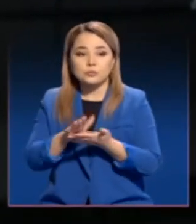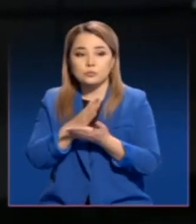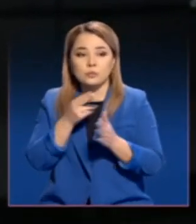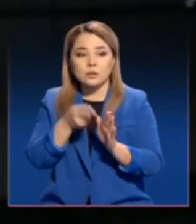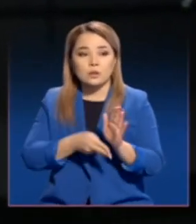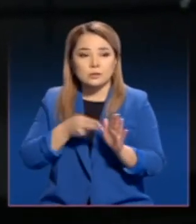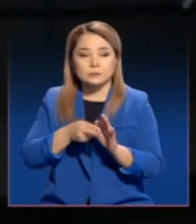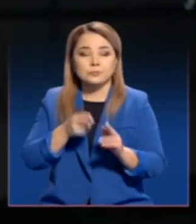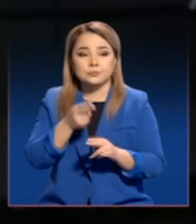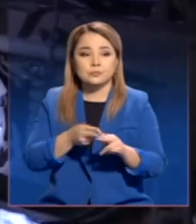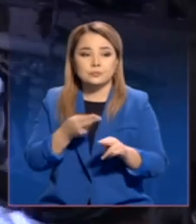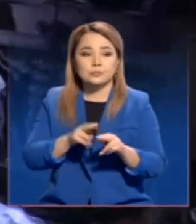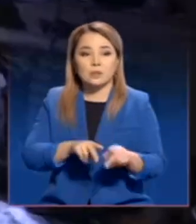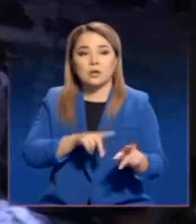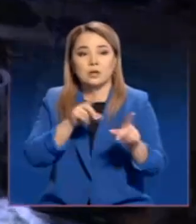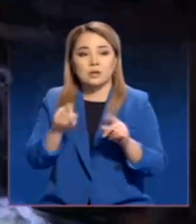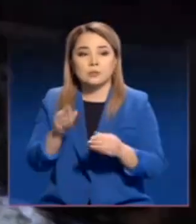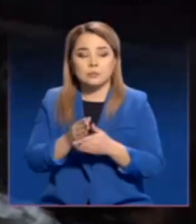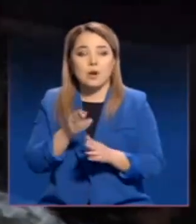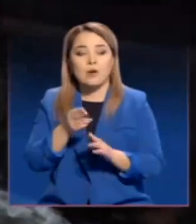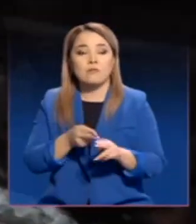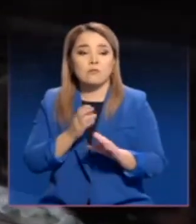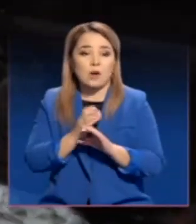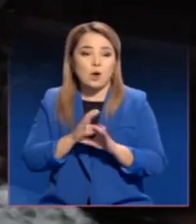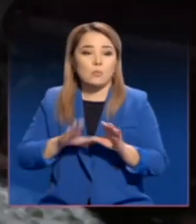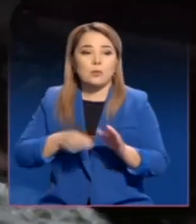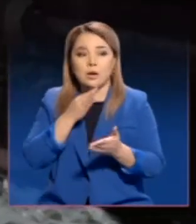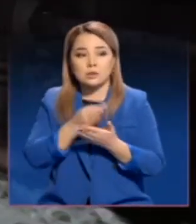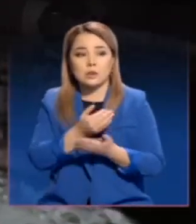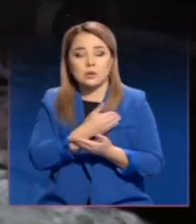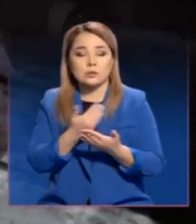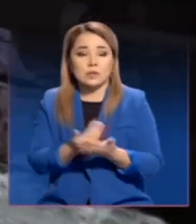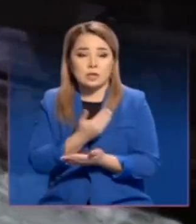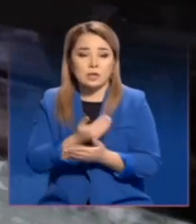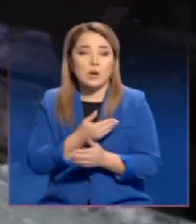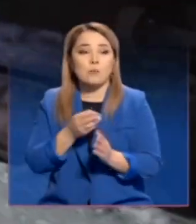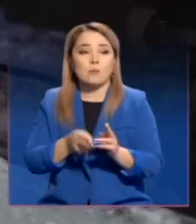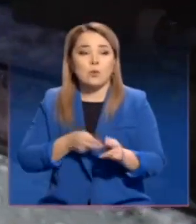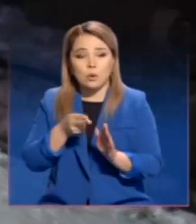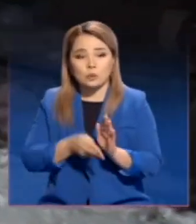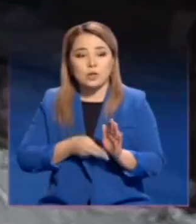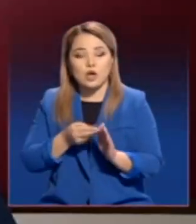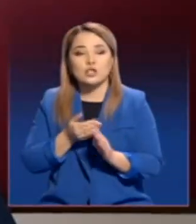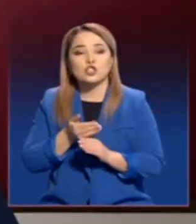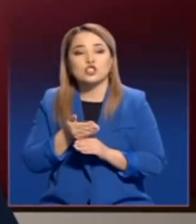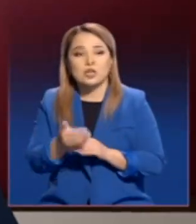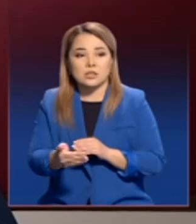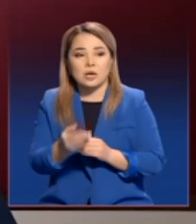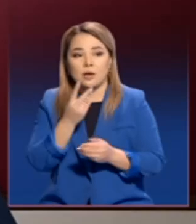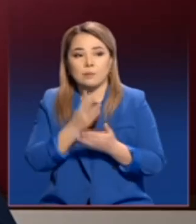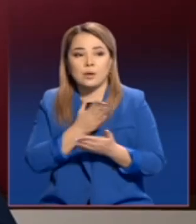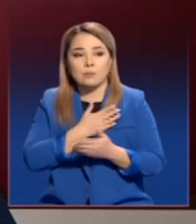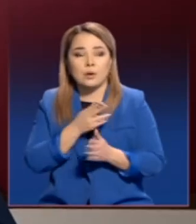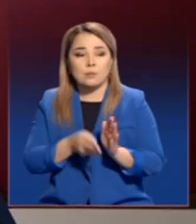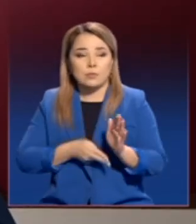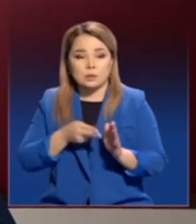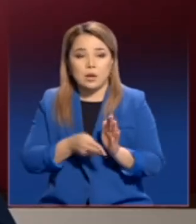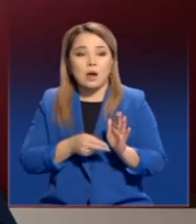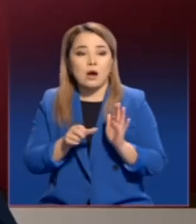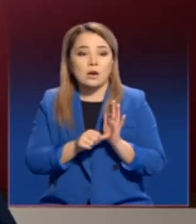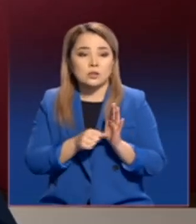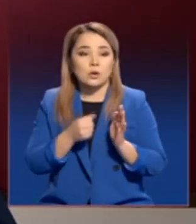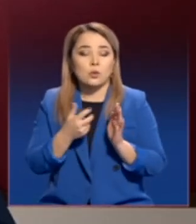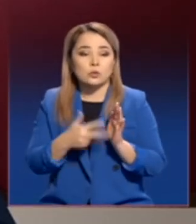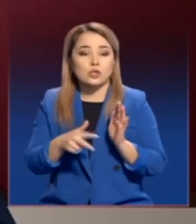мұз қатқан пойызбен жолға шықтық. Вагон туралы сәл кейін. Бірден айтарымыз, пойыз кестеден кеш жүрді. Біздің пойызымыз негізі